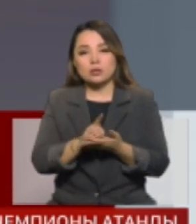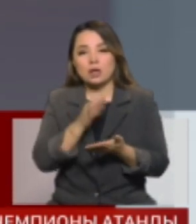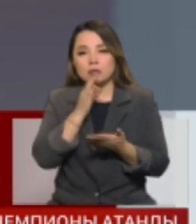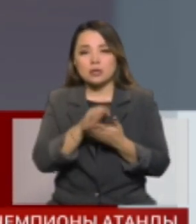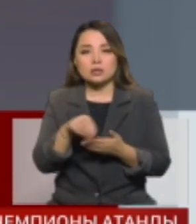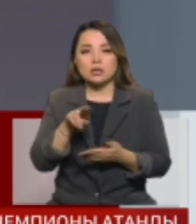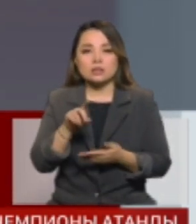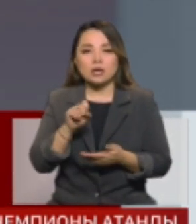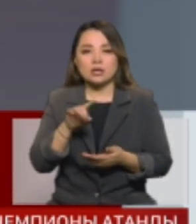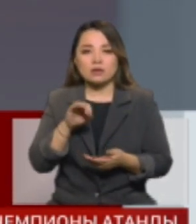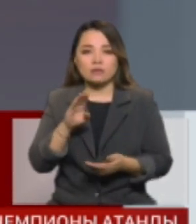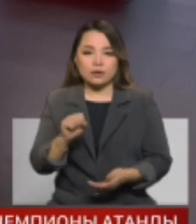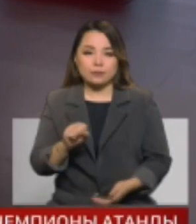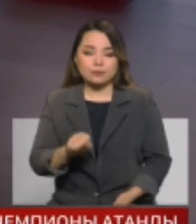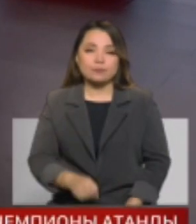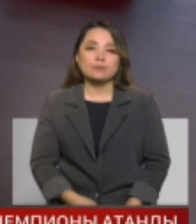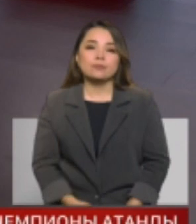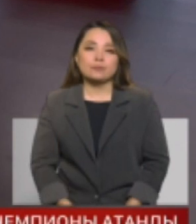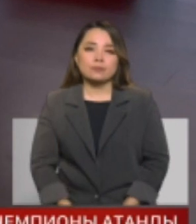Динара Закиева.